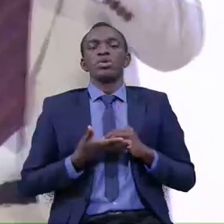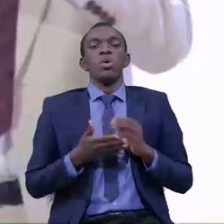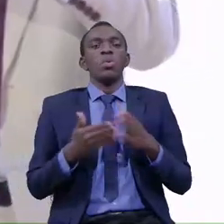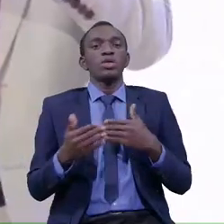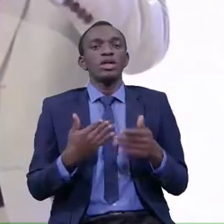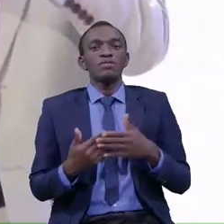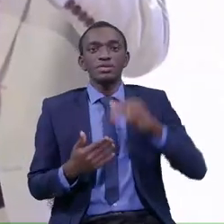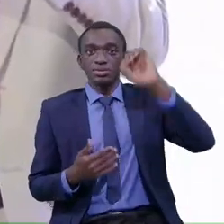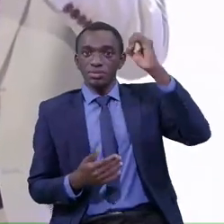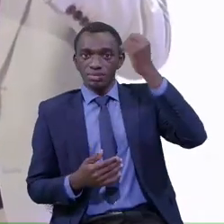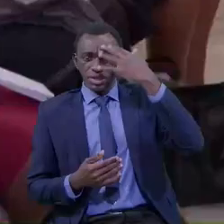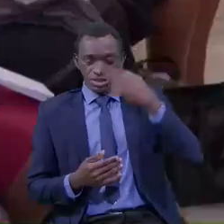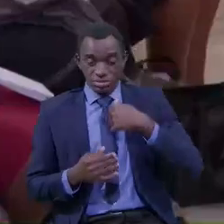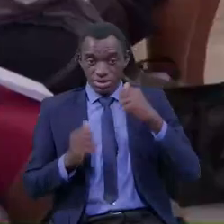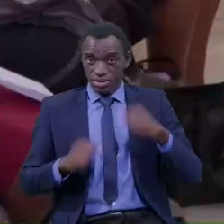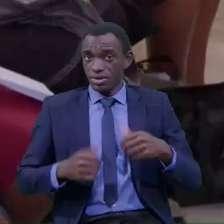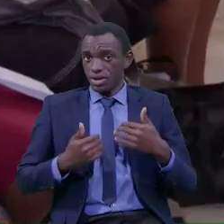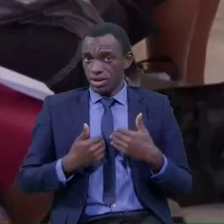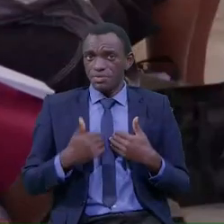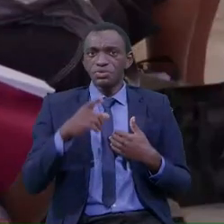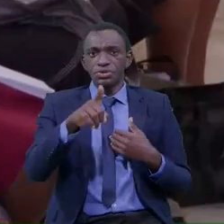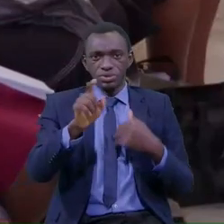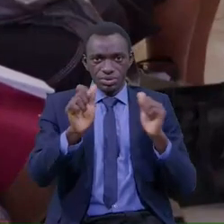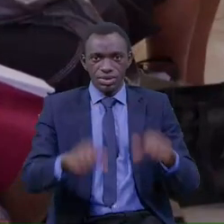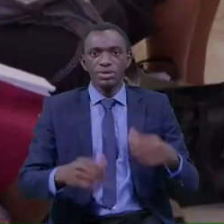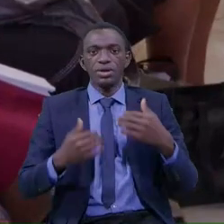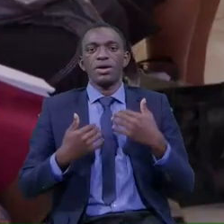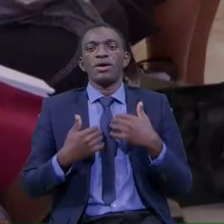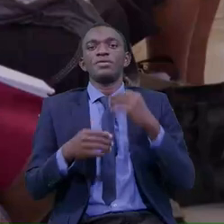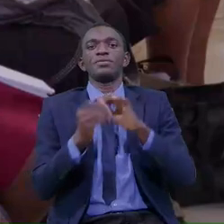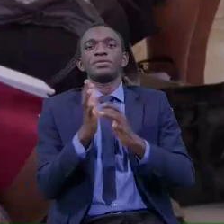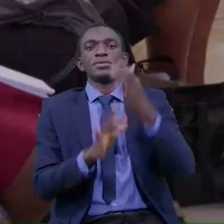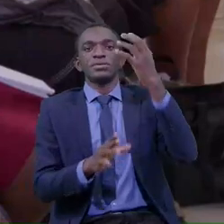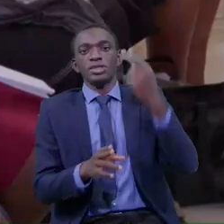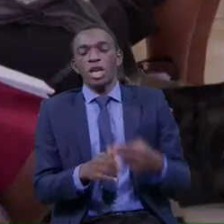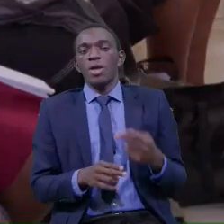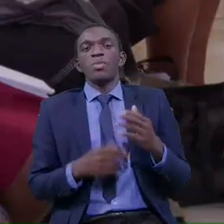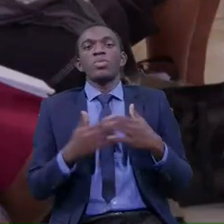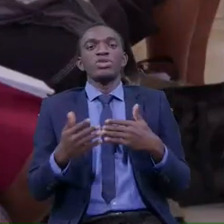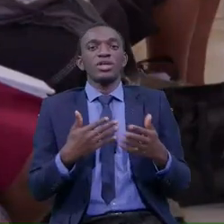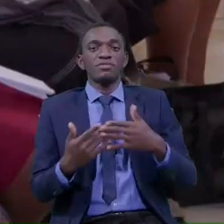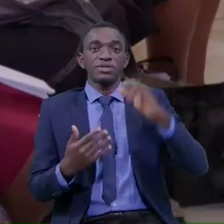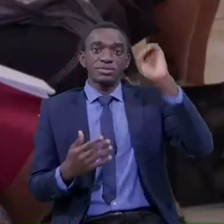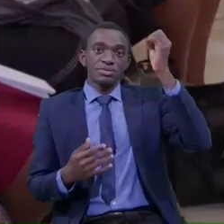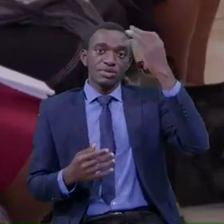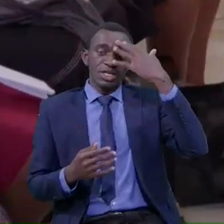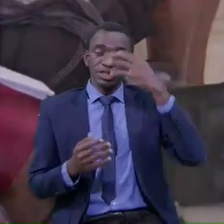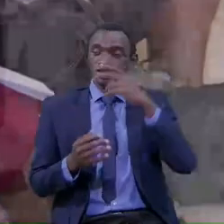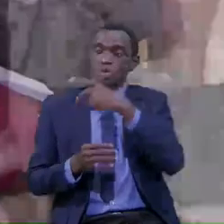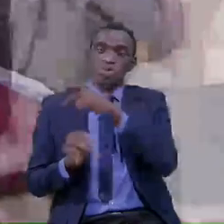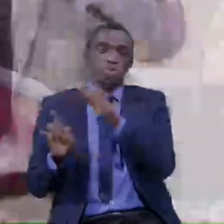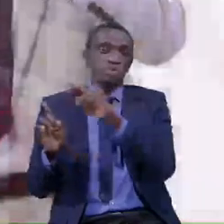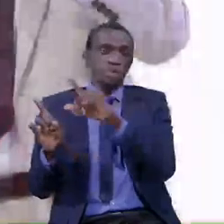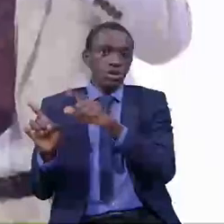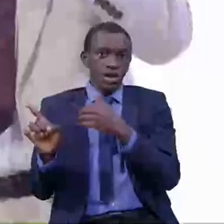Quelle que soit la grâce que je ne peux pas avoir, tu peux l'avoir. Quelle que soit la grâce que Paul ou Pierre, quelle que soit la